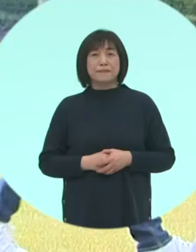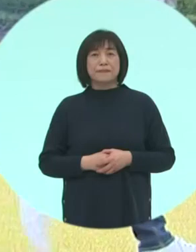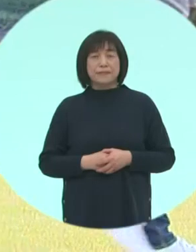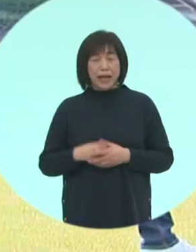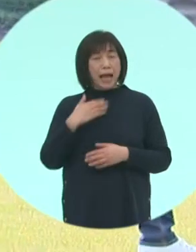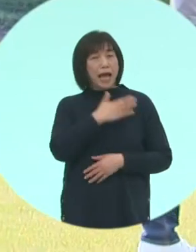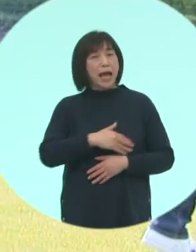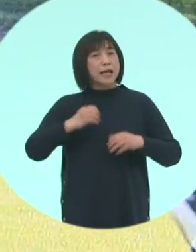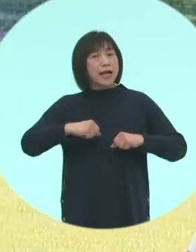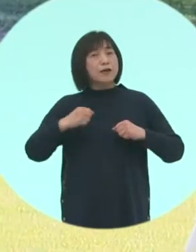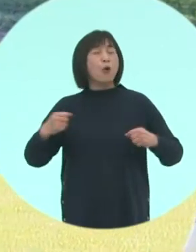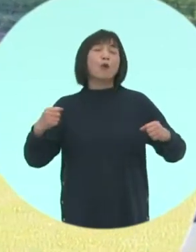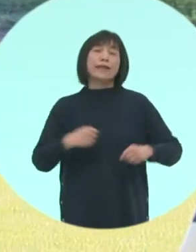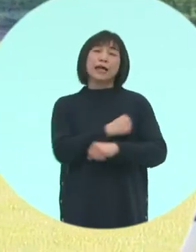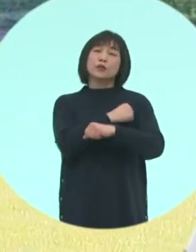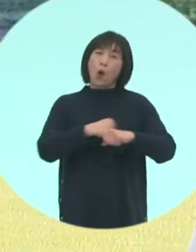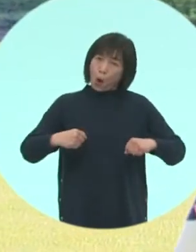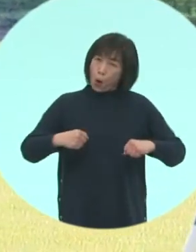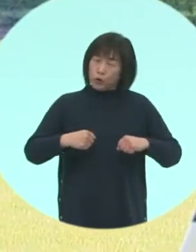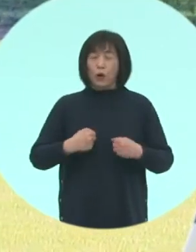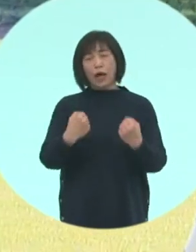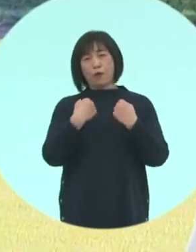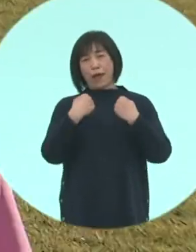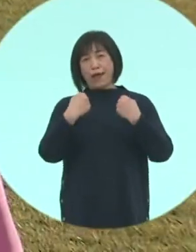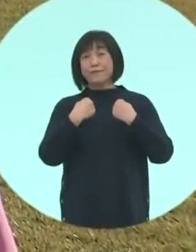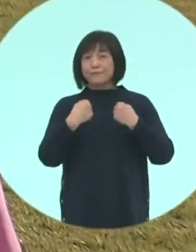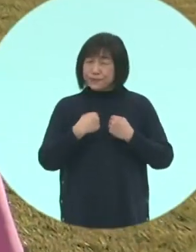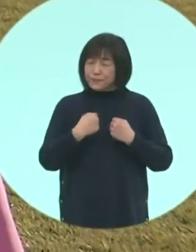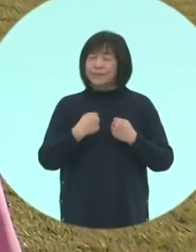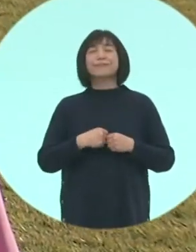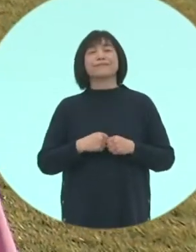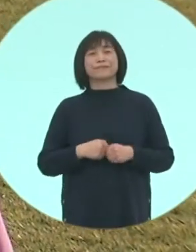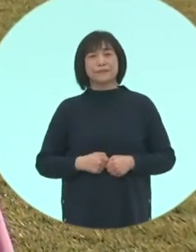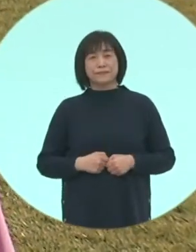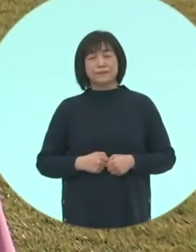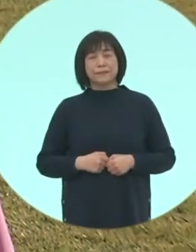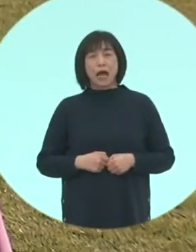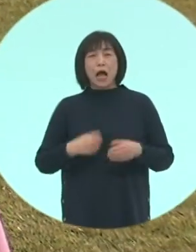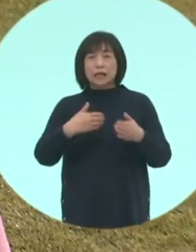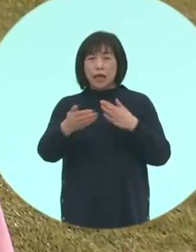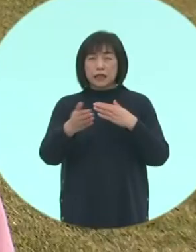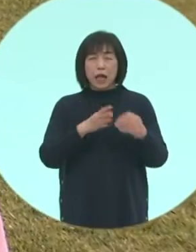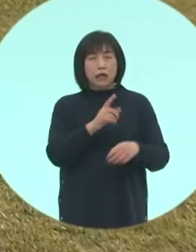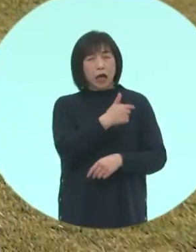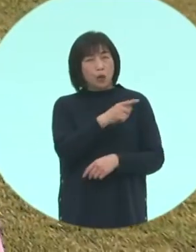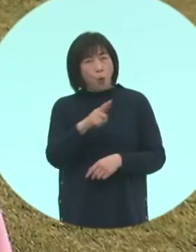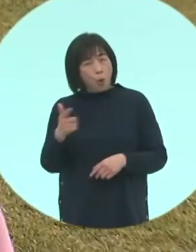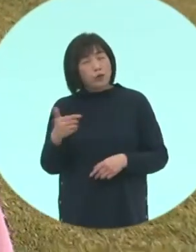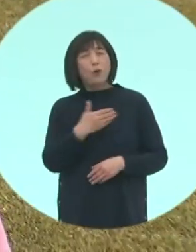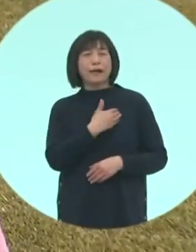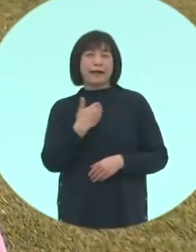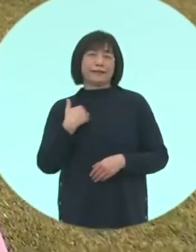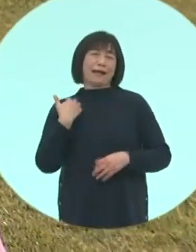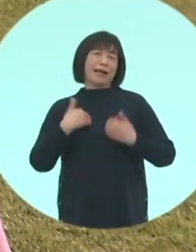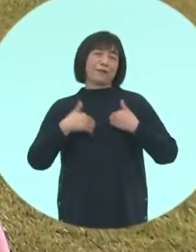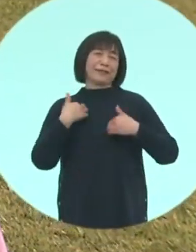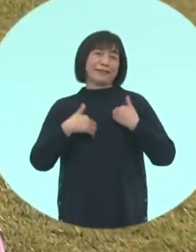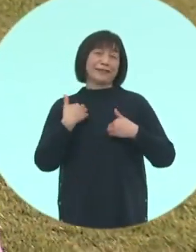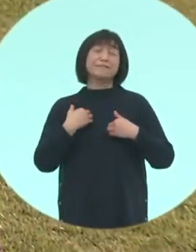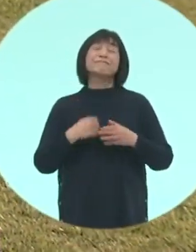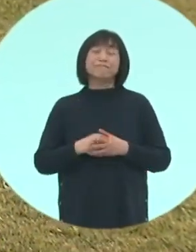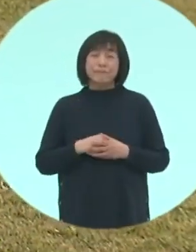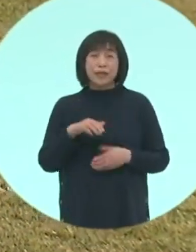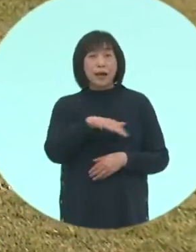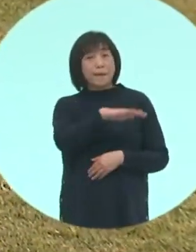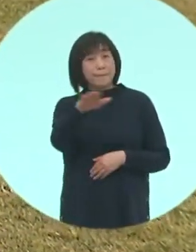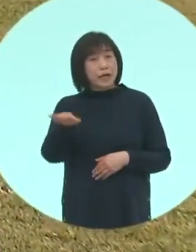健康体操、筋トレ体操、フォークダンス、 いろいろ体験できてすごく楽しかったです。皆さんの顔